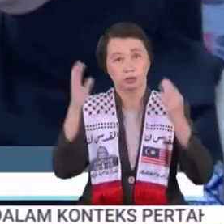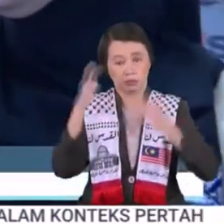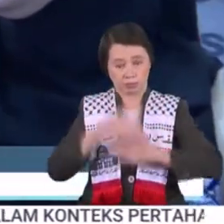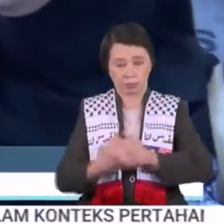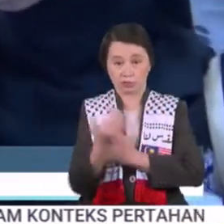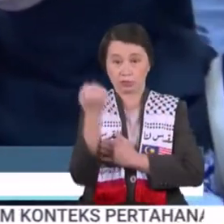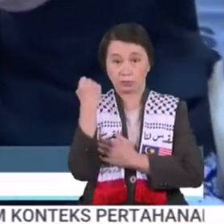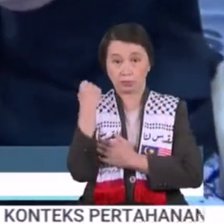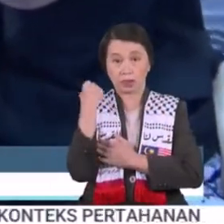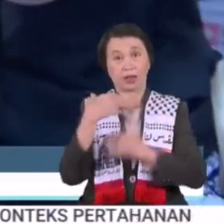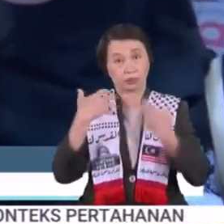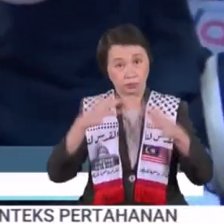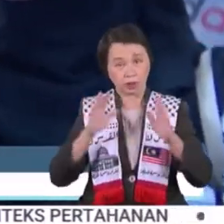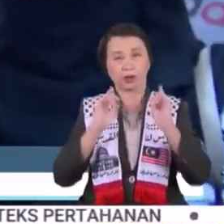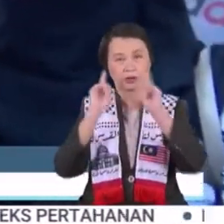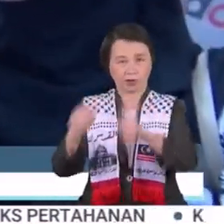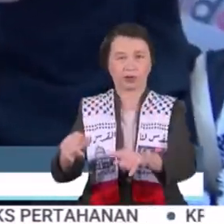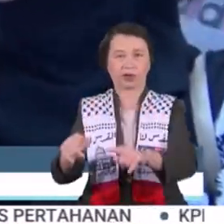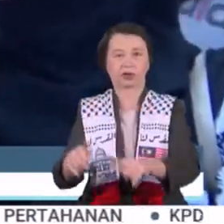Memang semangat sangat-sangat.